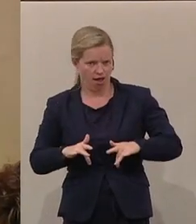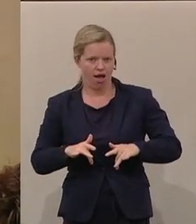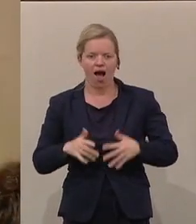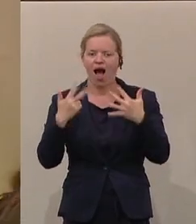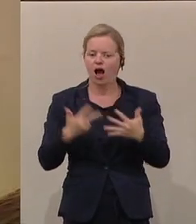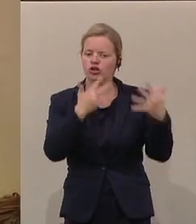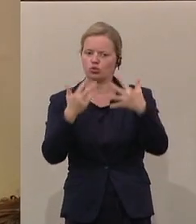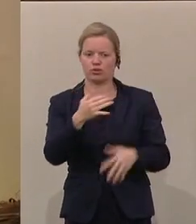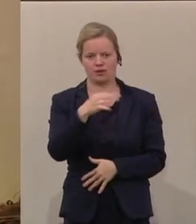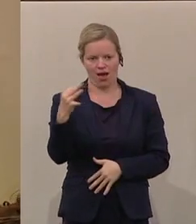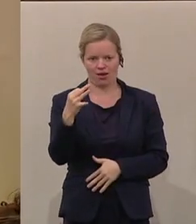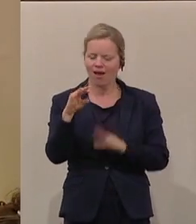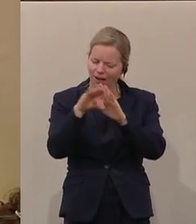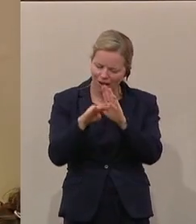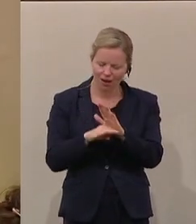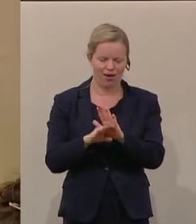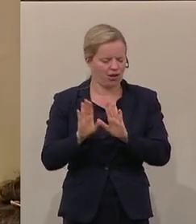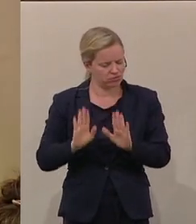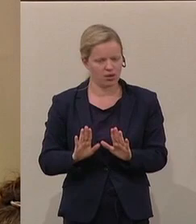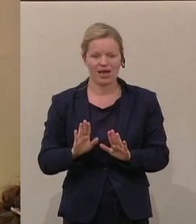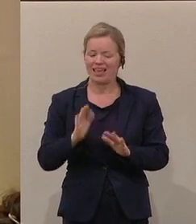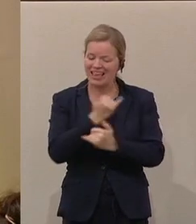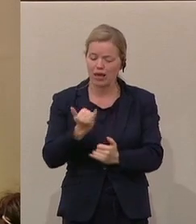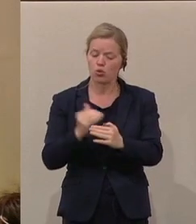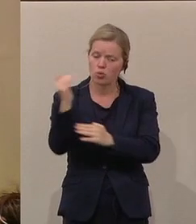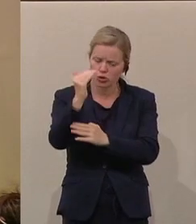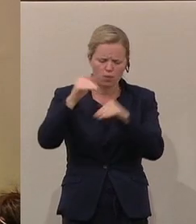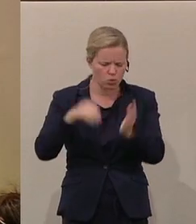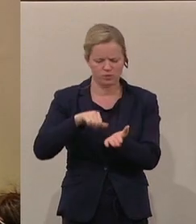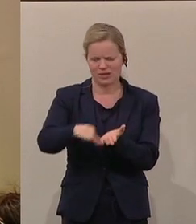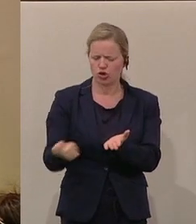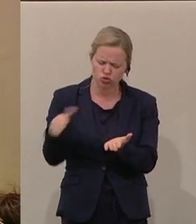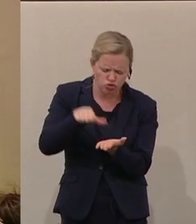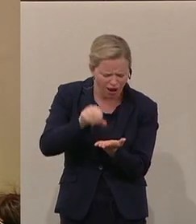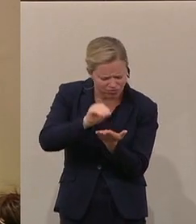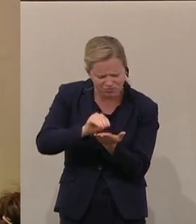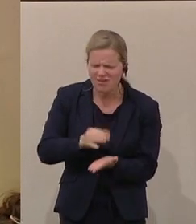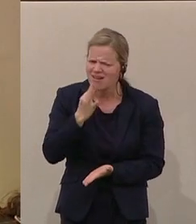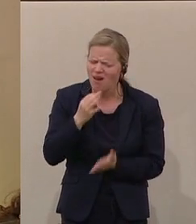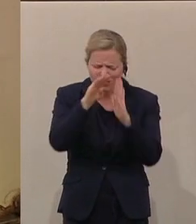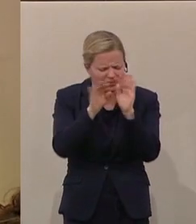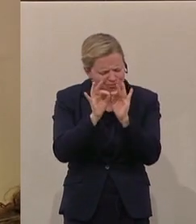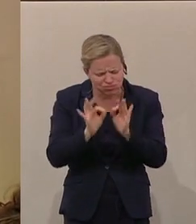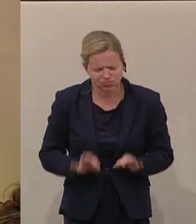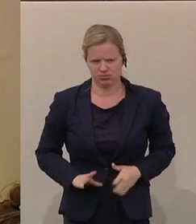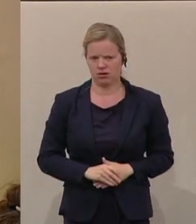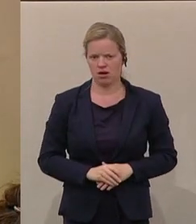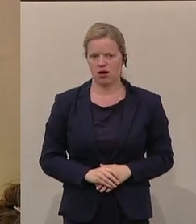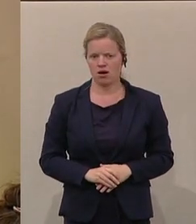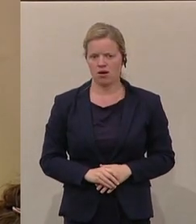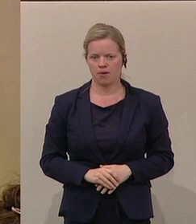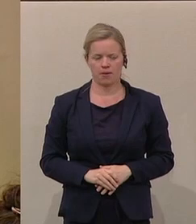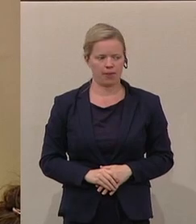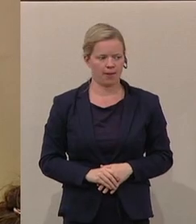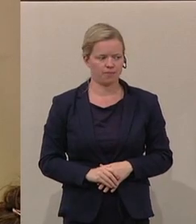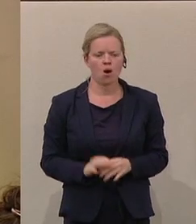Jede Überstunde muss bezahlt werden mit Zuschlägen. Steht im Gesetz drinnen. Ohne Freiwilligkeit und